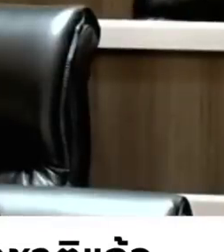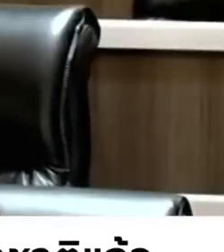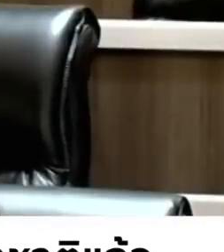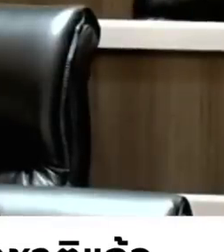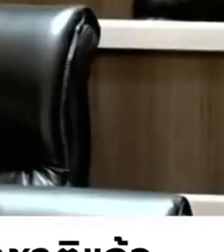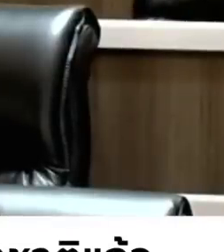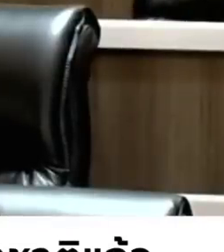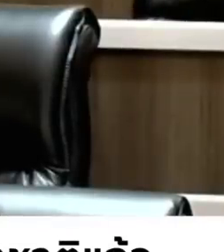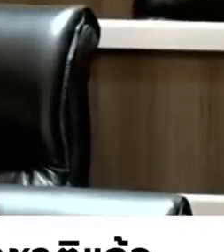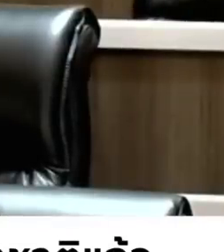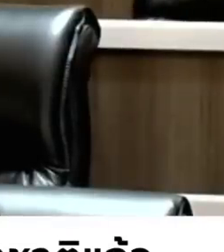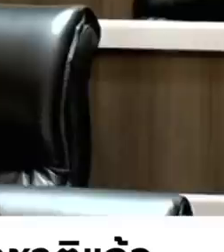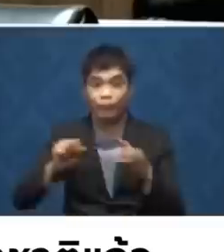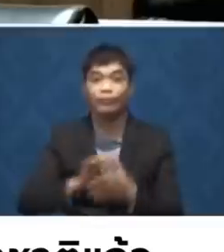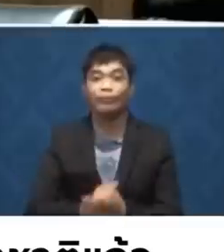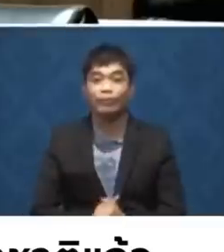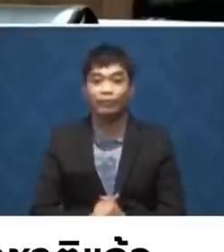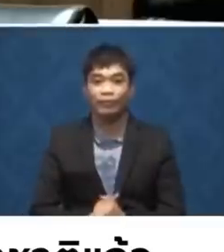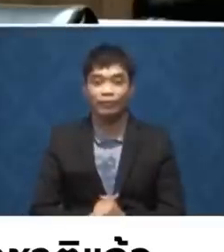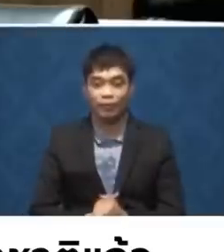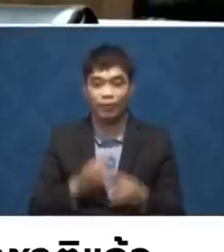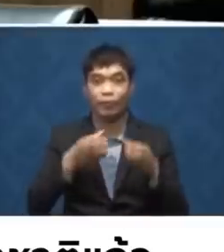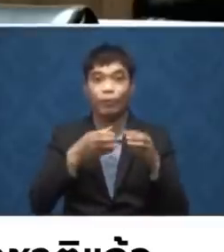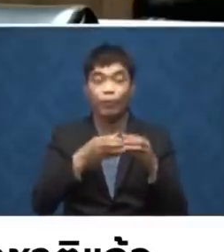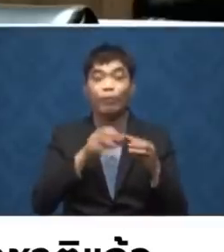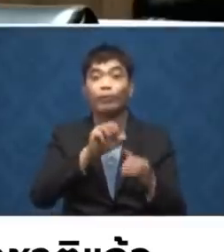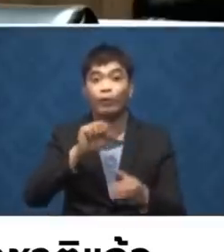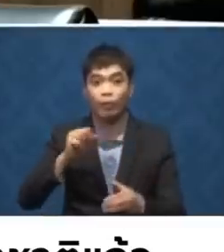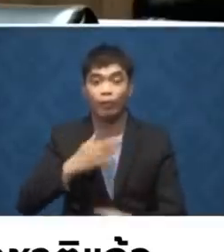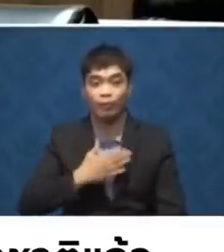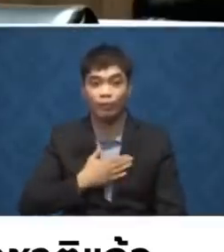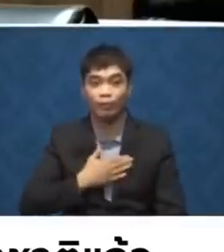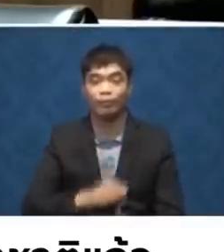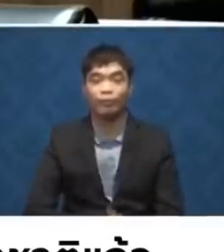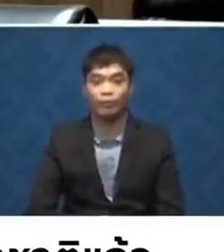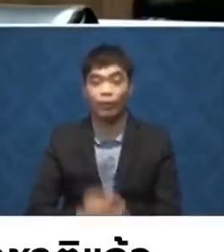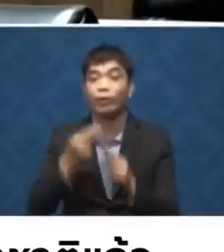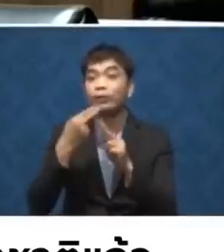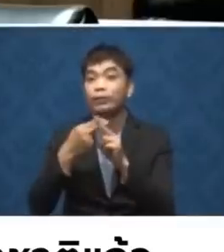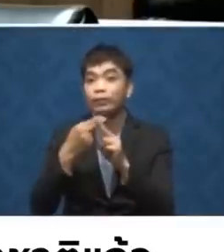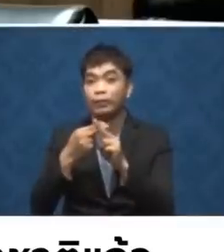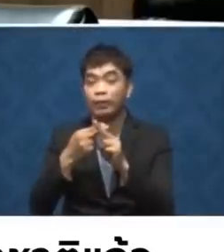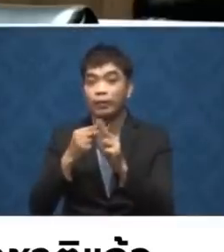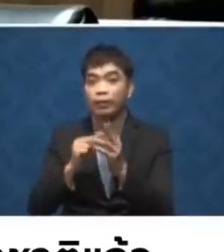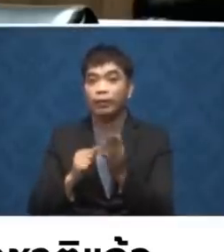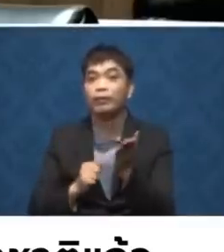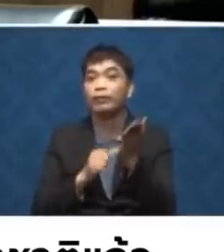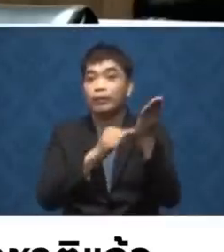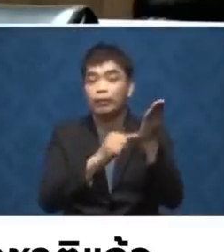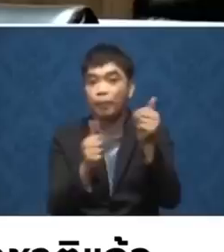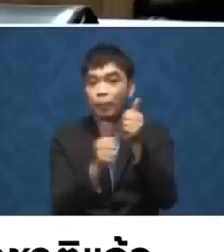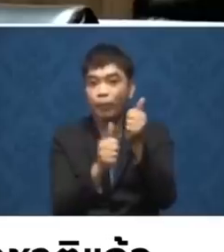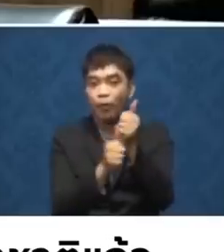ถามถึงเหมือนกันว่าได้มีการวางตัวหัวหน้าพรรคคนต่อไปหรือยังนะคะพันตำรวจเอกทวีสอดส่องก็บอกว่ายังไม่ได้คุ